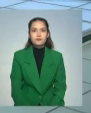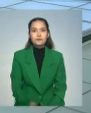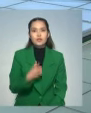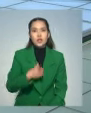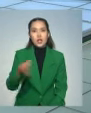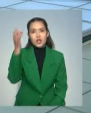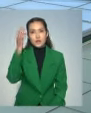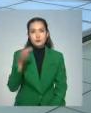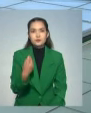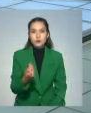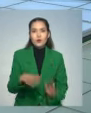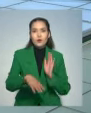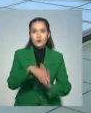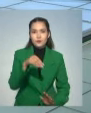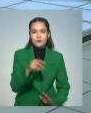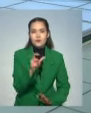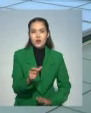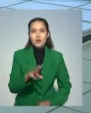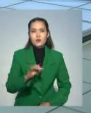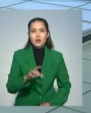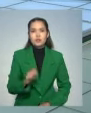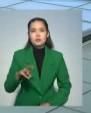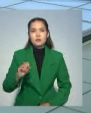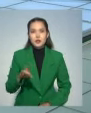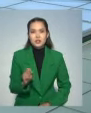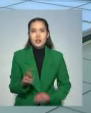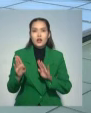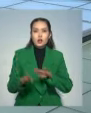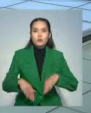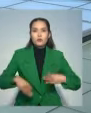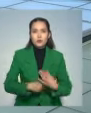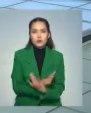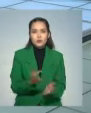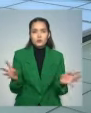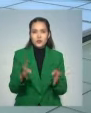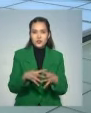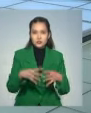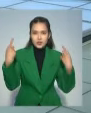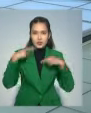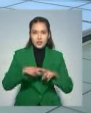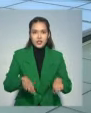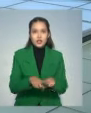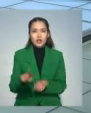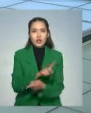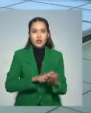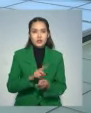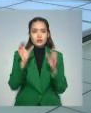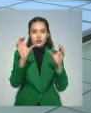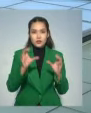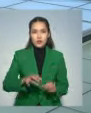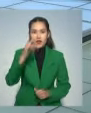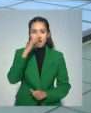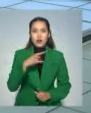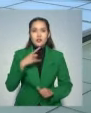А я напомню, депутаты, выборы депутатов Мажилиса и Маслихатов пройдут по новой смешанной системе. За такие изменения в Конституцию